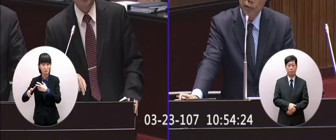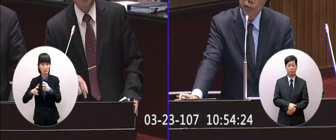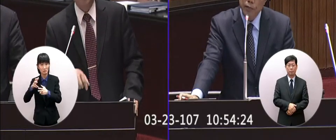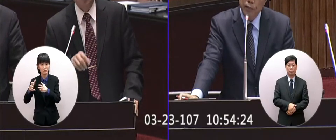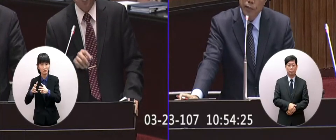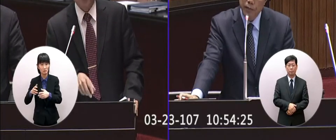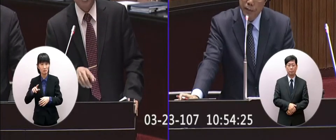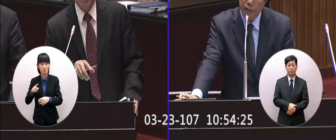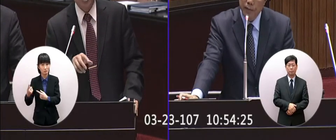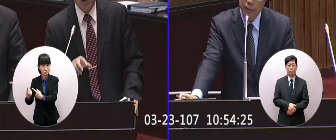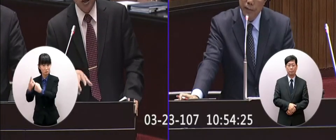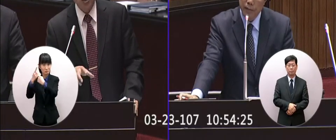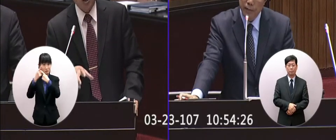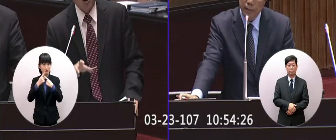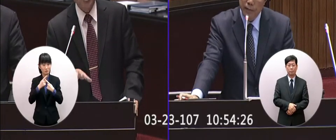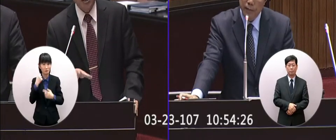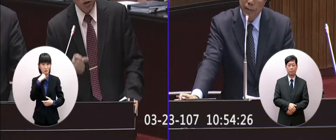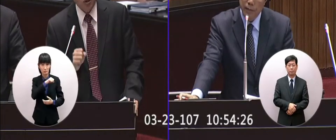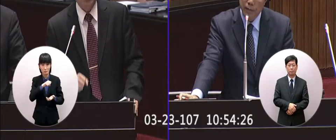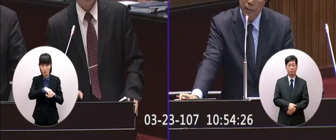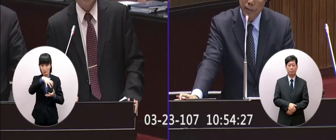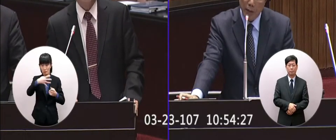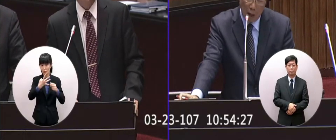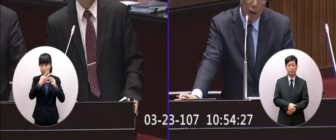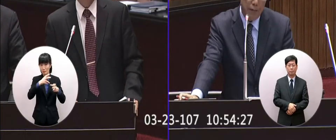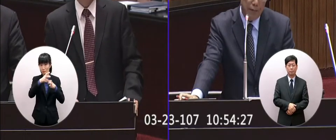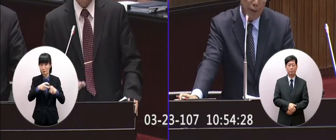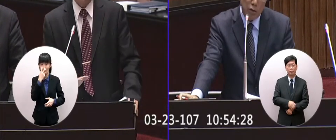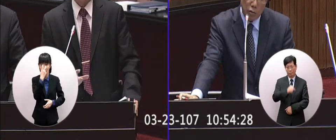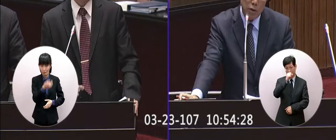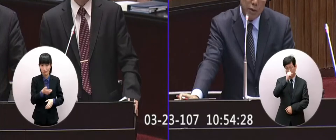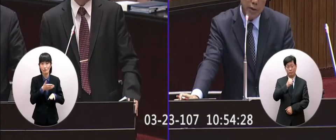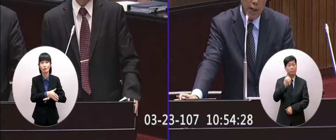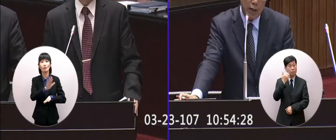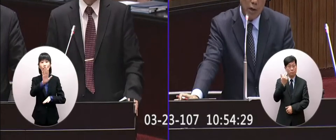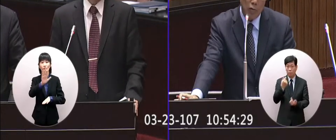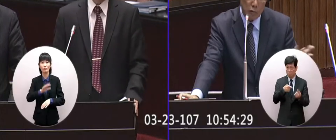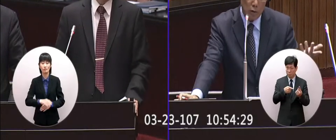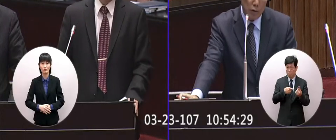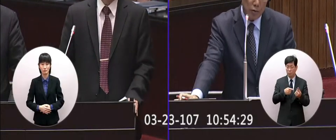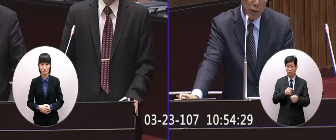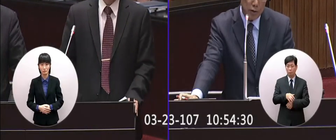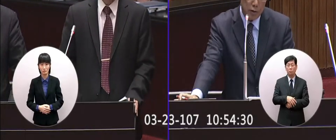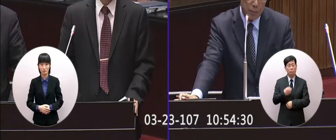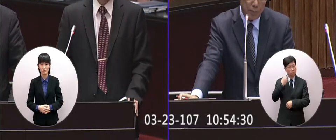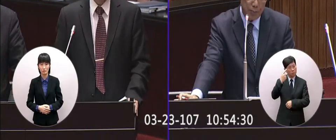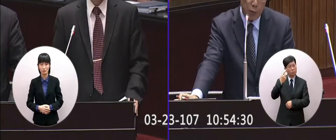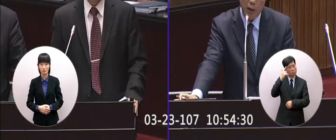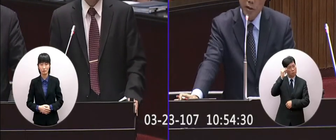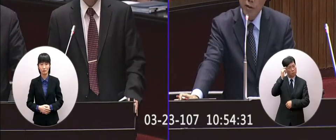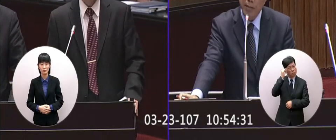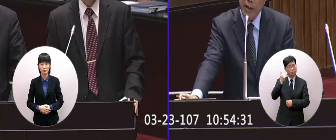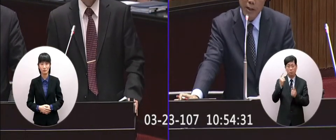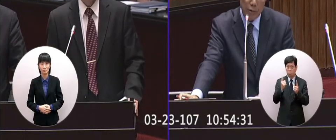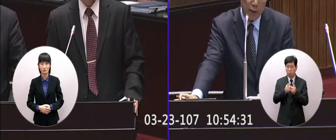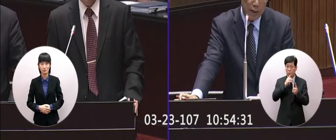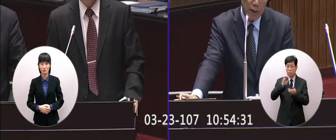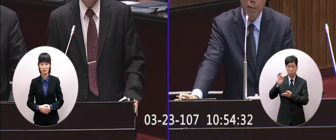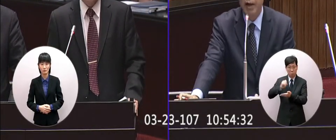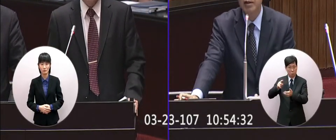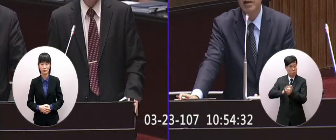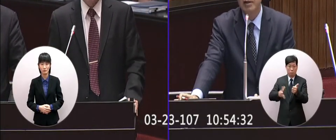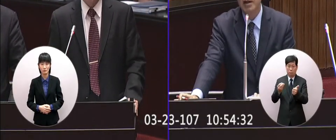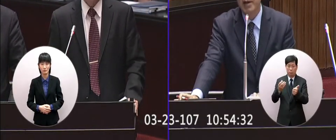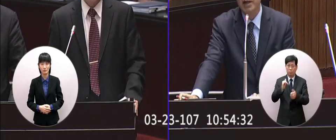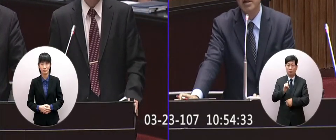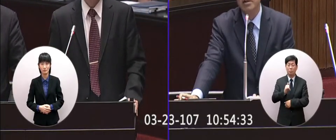都倾注到我们的核市的工地都去看了。 好，那如果是这样的话，我觉得其实就对核市的卖家不会影